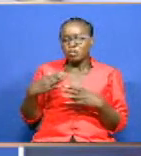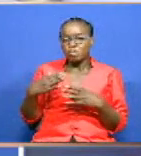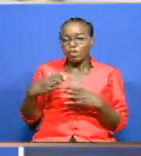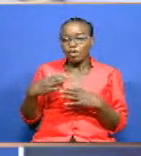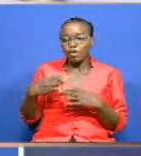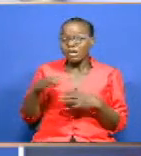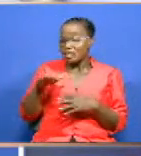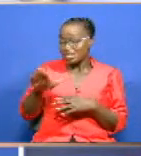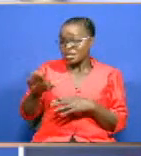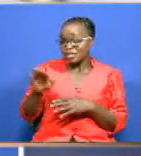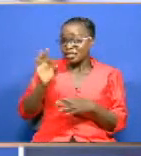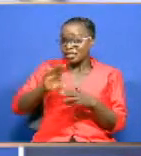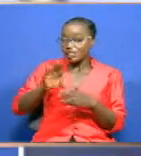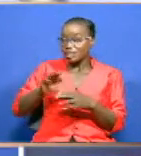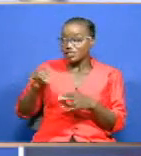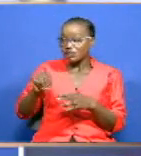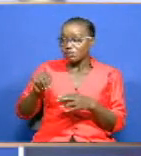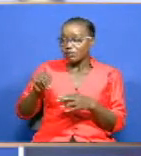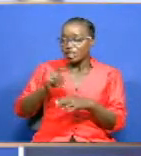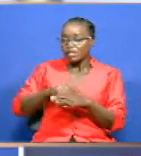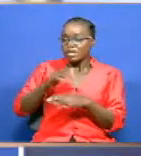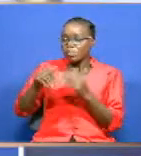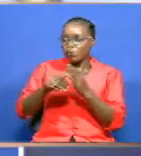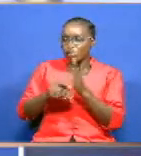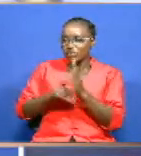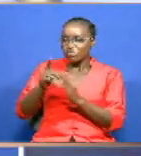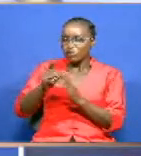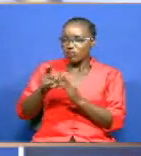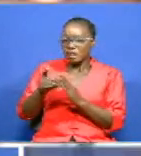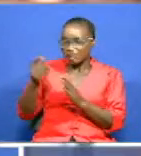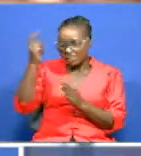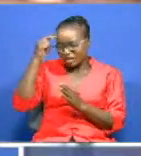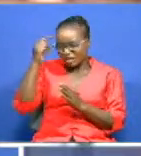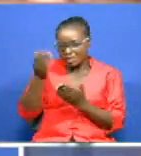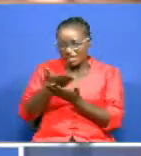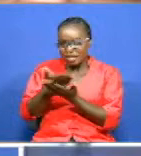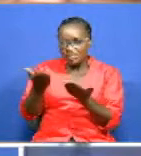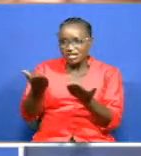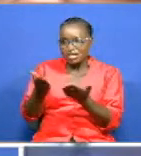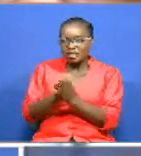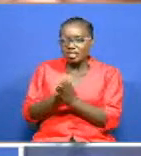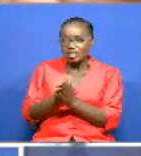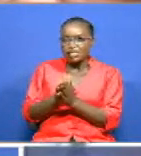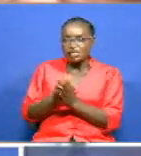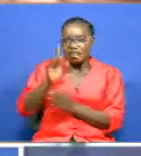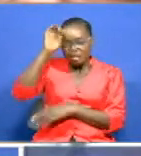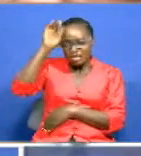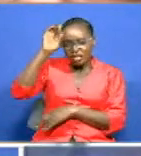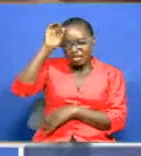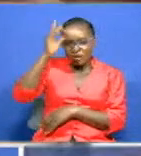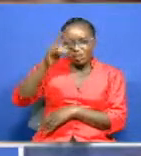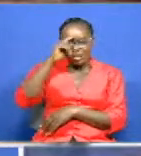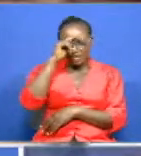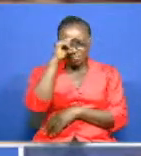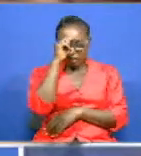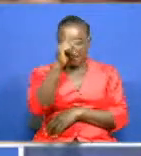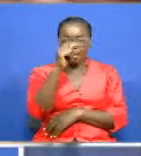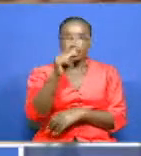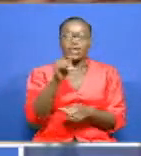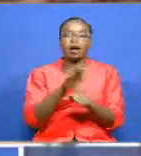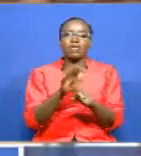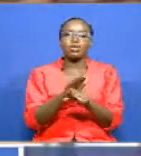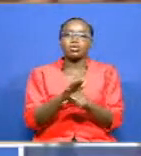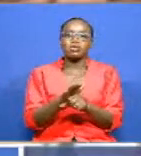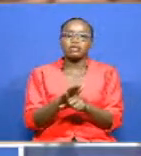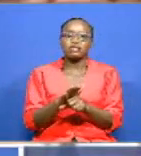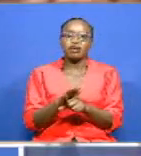wakati. Ni mtu alikuwa anafikiria mambo ya maendeleo ya watu jarurie. Katika mbuga la Nyandarua alikuwa mtu ambaye ameheshimika sana na